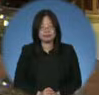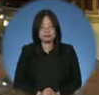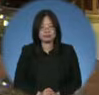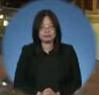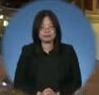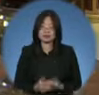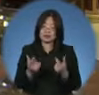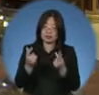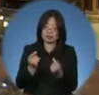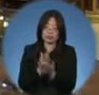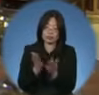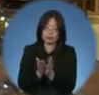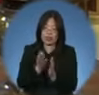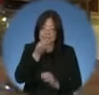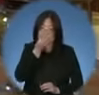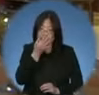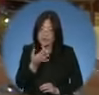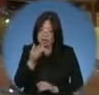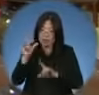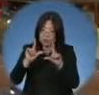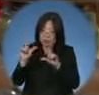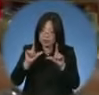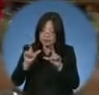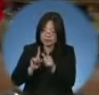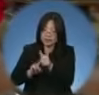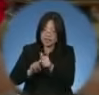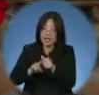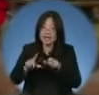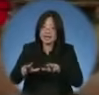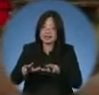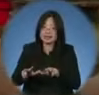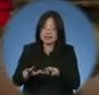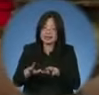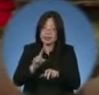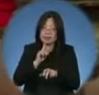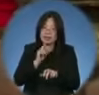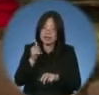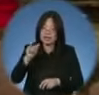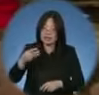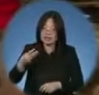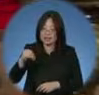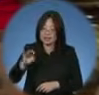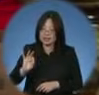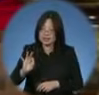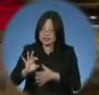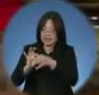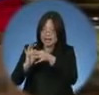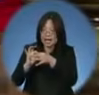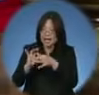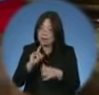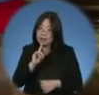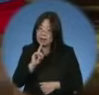바로 그런 종류의 힘겨움들을 대상으로 한 게 요즘에 또 이른바 힐링 열풍 이런 겁니까?